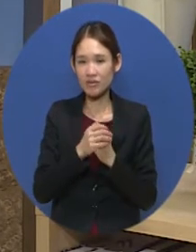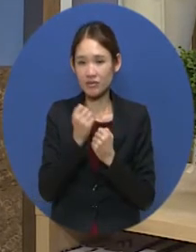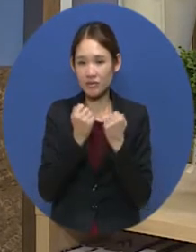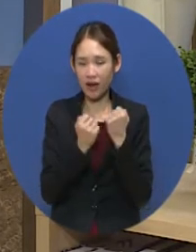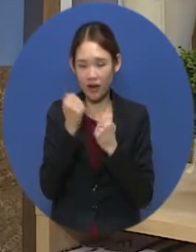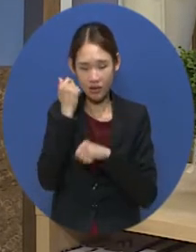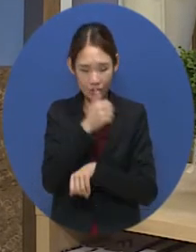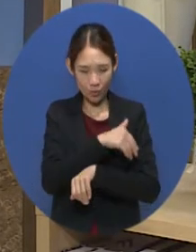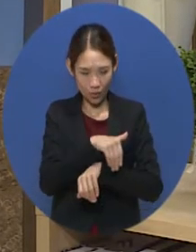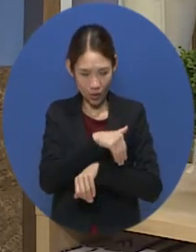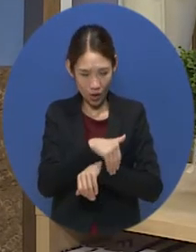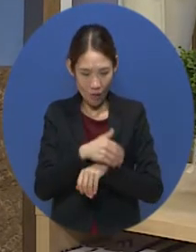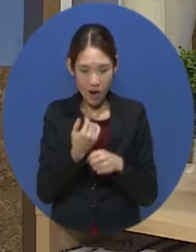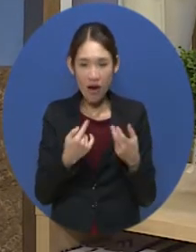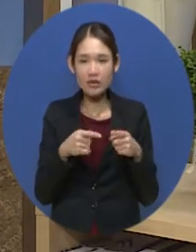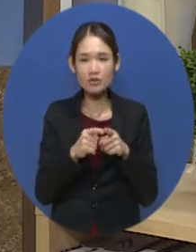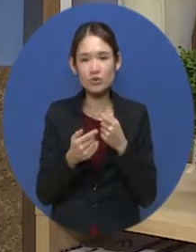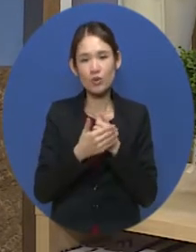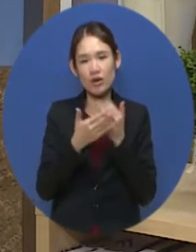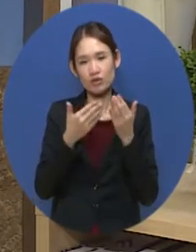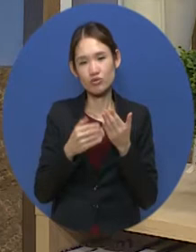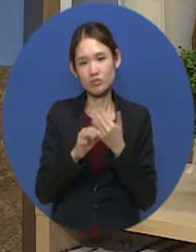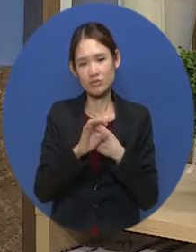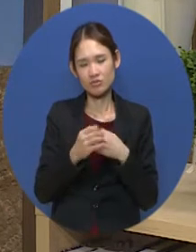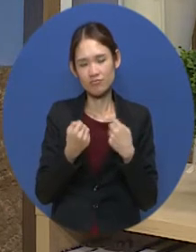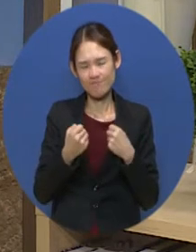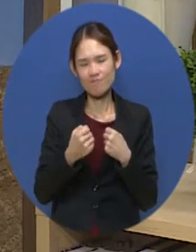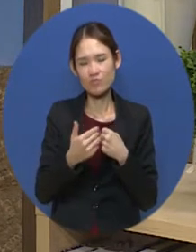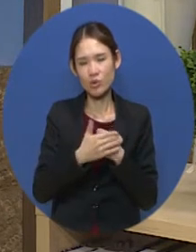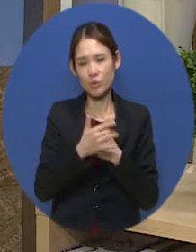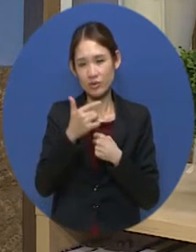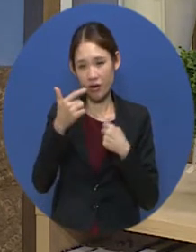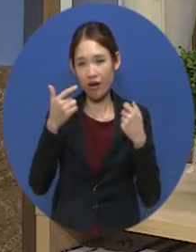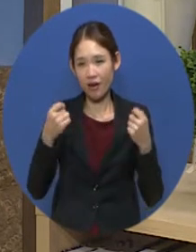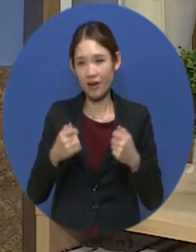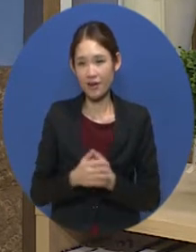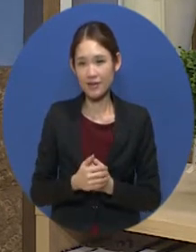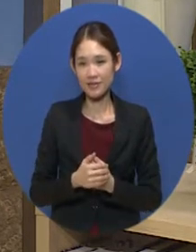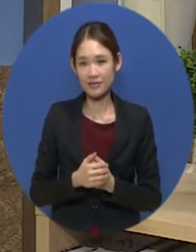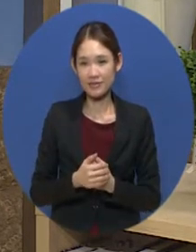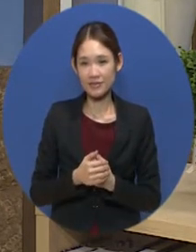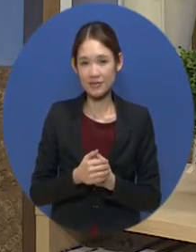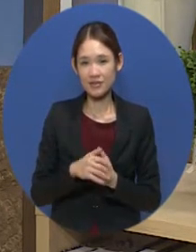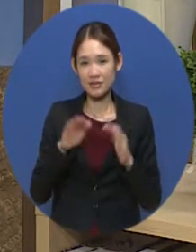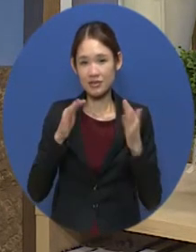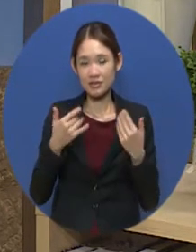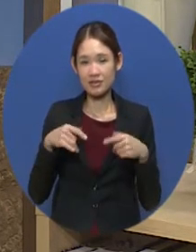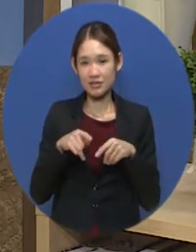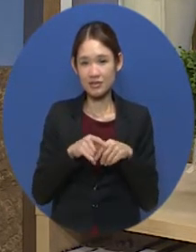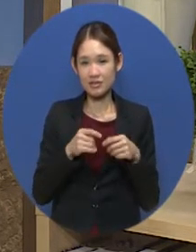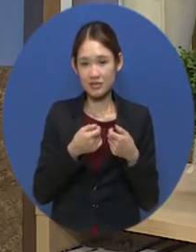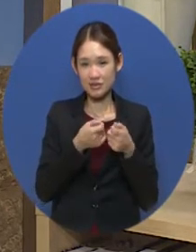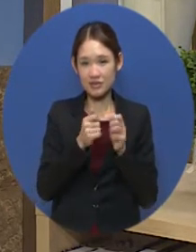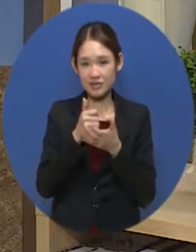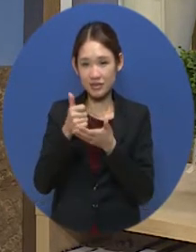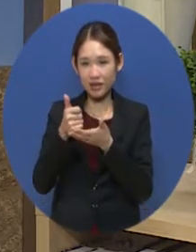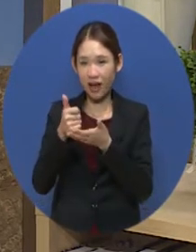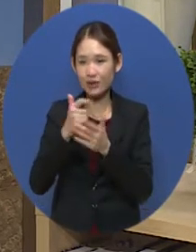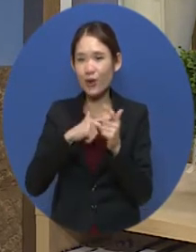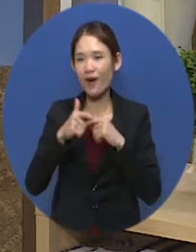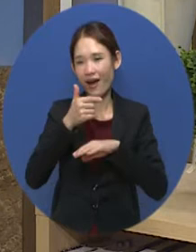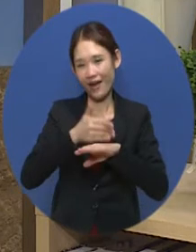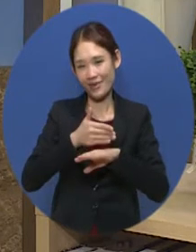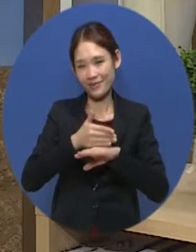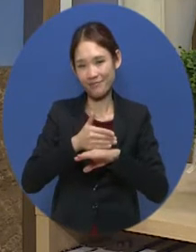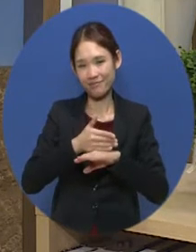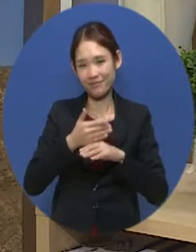같이 설계를 해주시고 한다면은 정말 큰 힘이 될 것 같거든요. 네, 그래서 맞습니다. 오늘 저희가 팀장님께 감사를 드려야